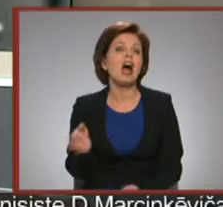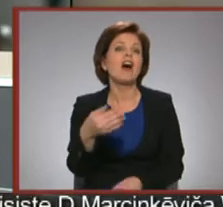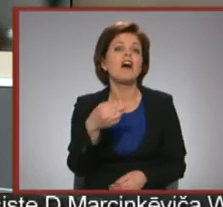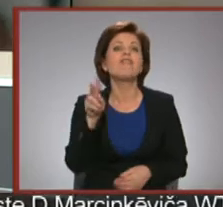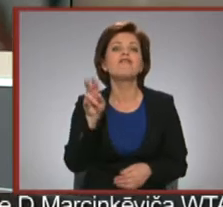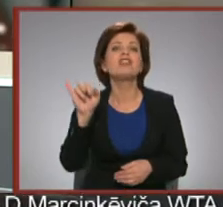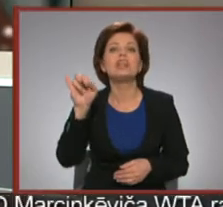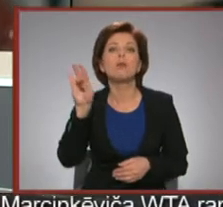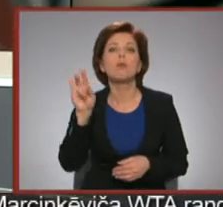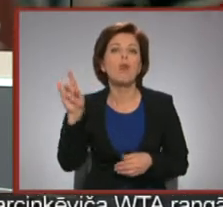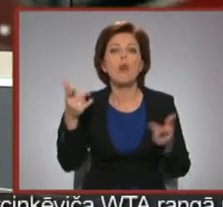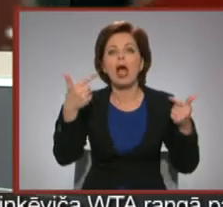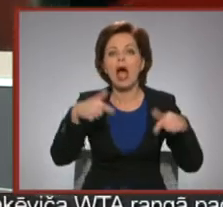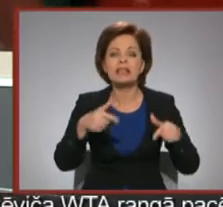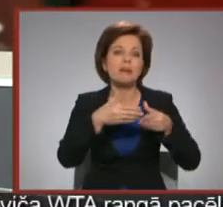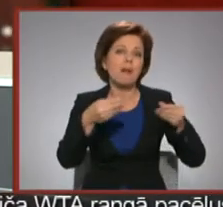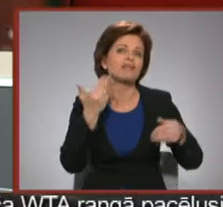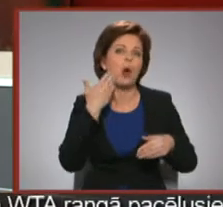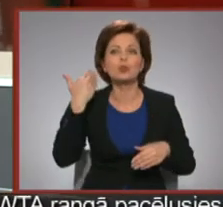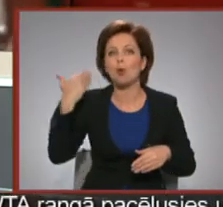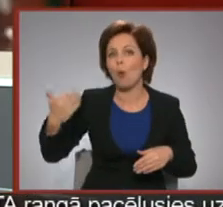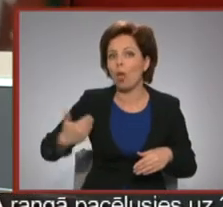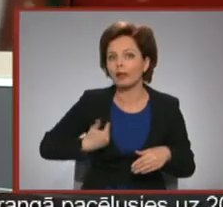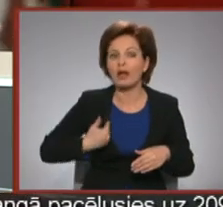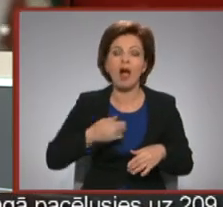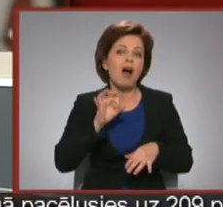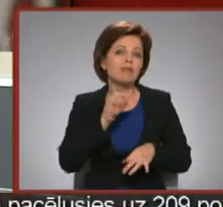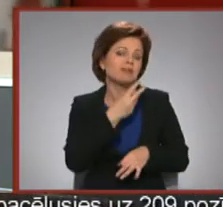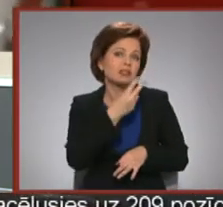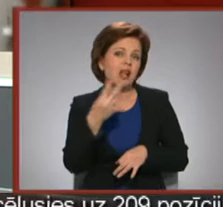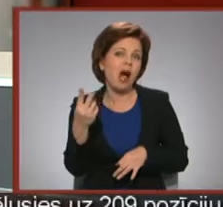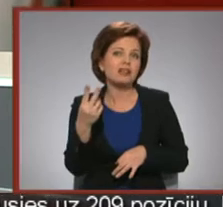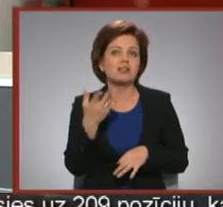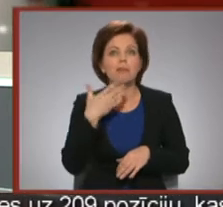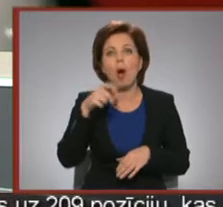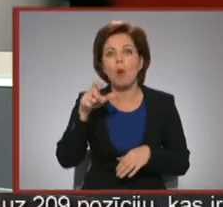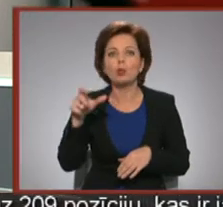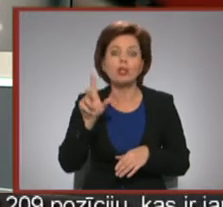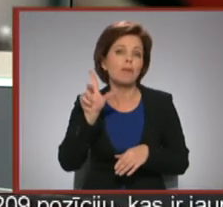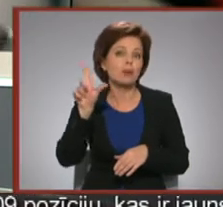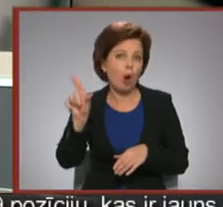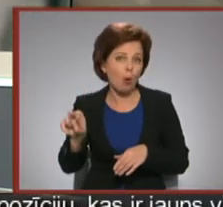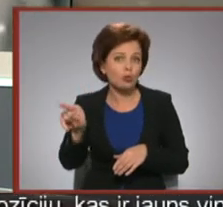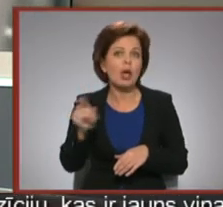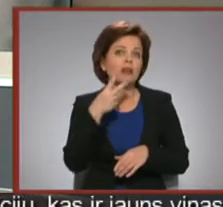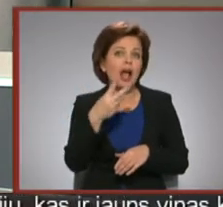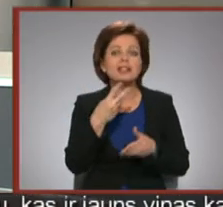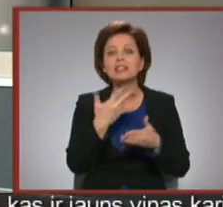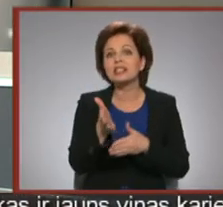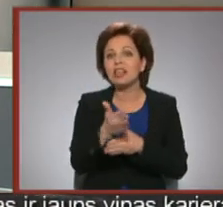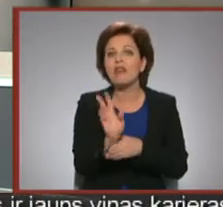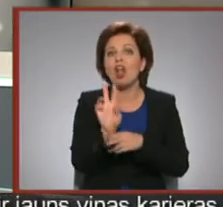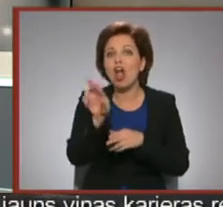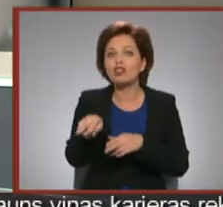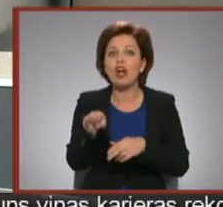Vimbu laiks tā pavasara sauc kuldīgā. Skaistu skatu baudītāju uz pilsētu dodas, lai redzētu zivju lēkšanu pāri Ventas rumbai,